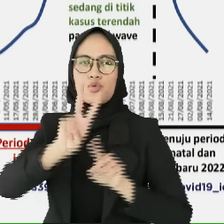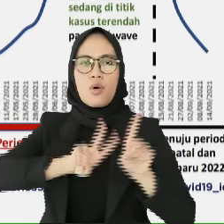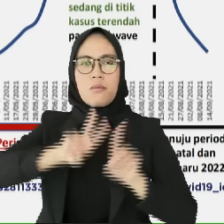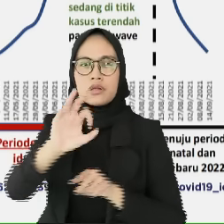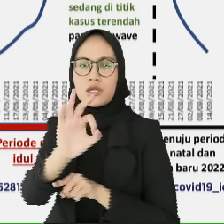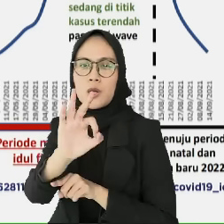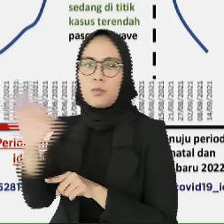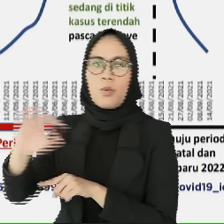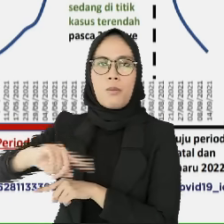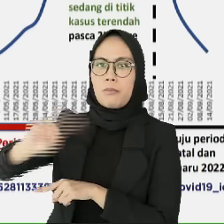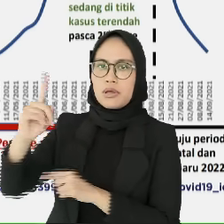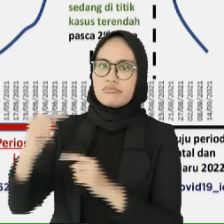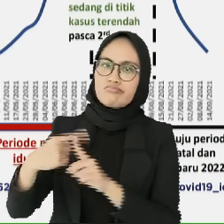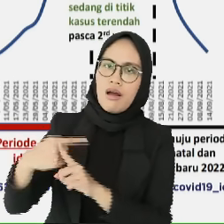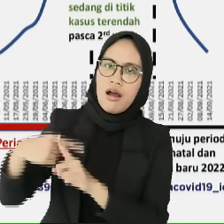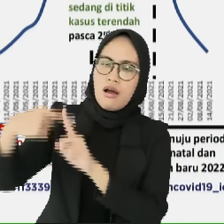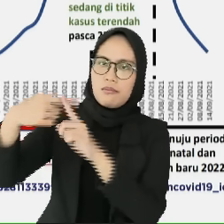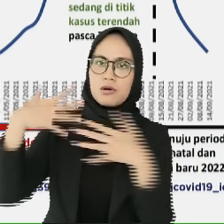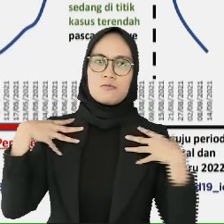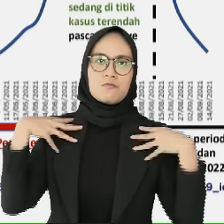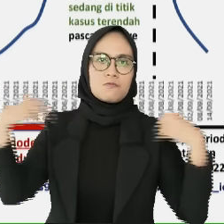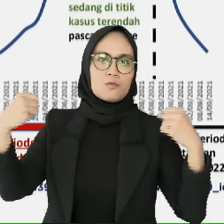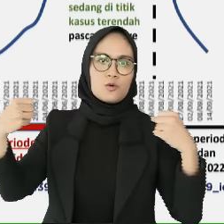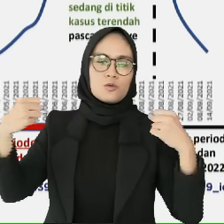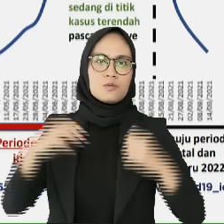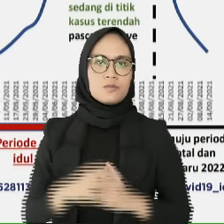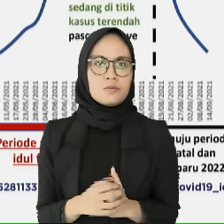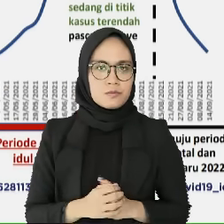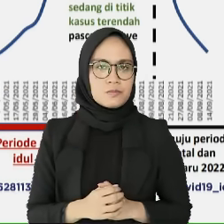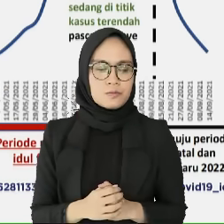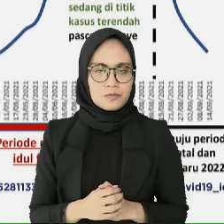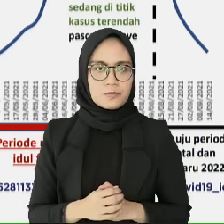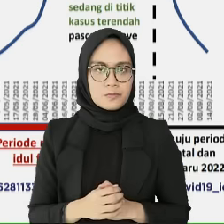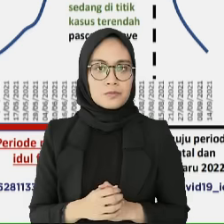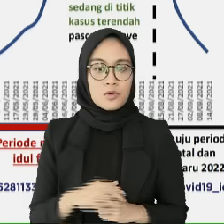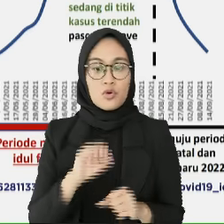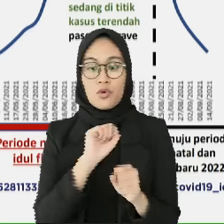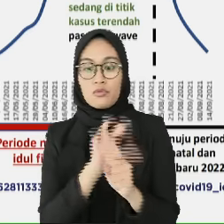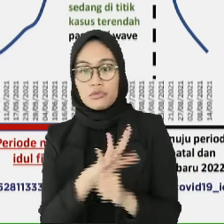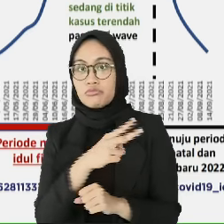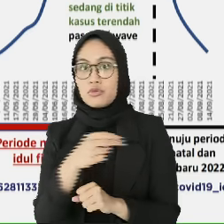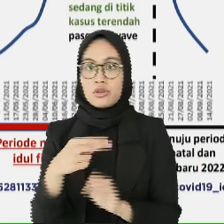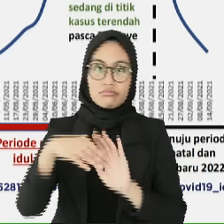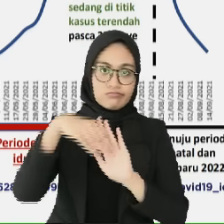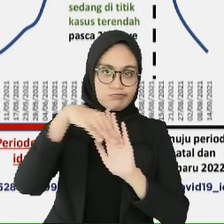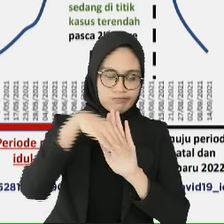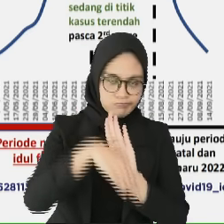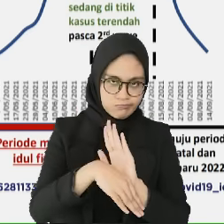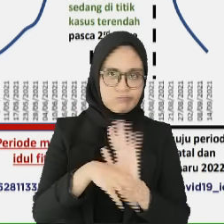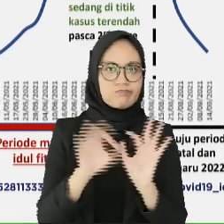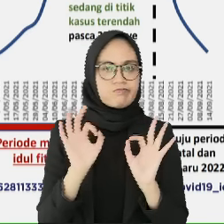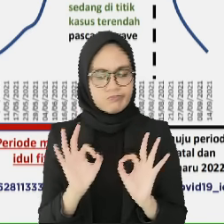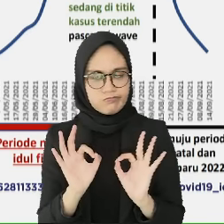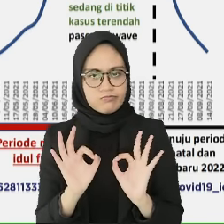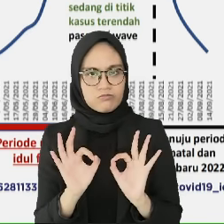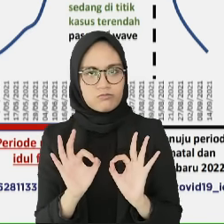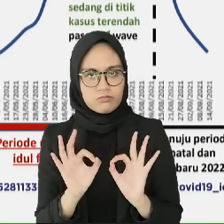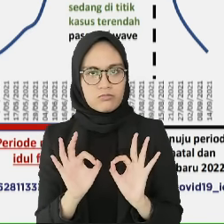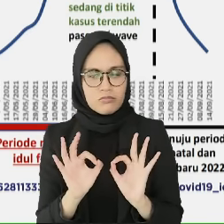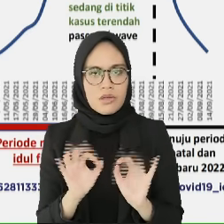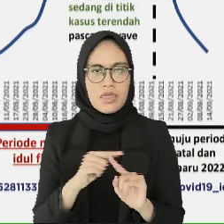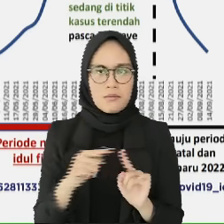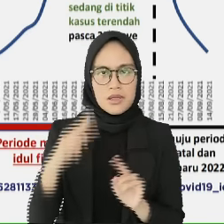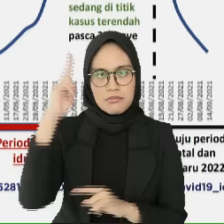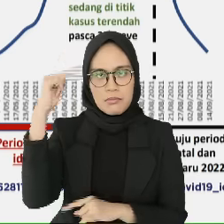12.474 kasus. Seiring dengan menurunnya kasus COVID-19 di Indonesia, pemerintah terus berkomitmen meningkatkan